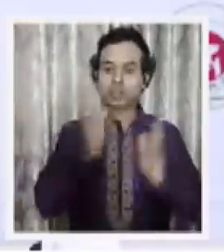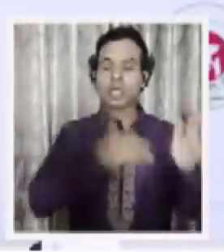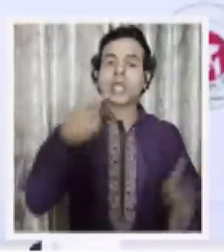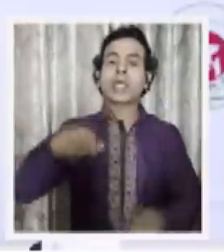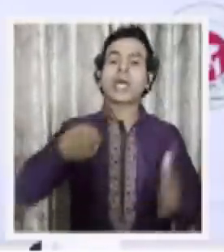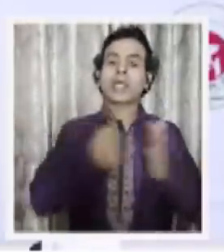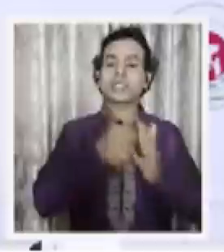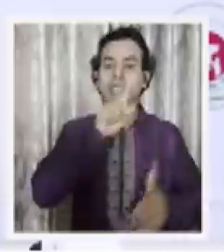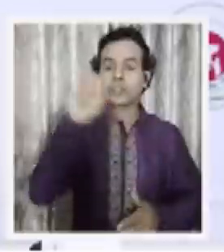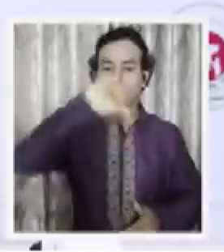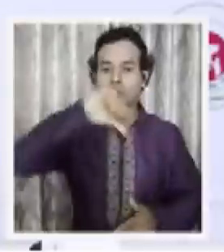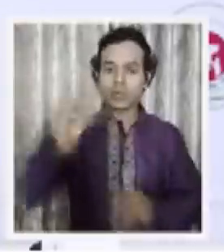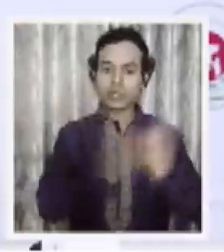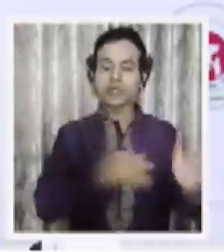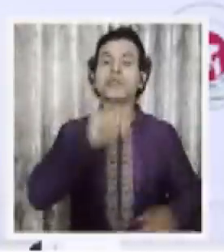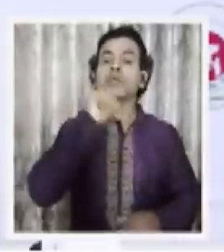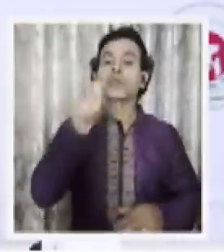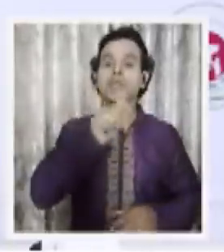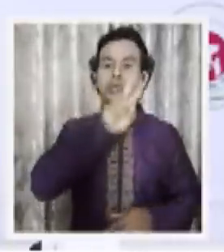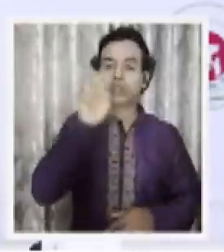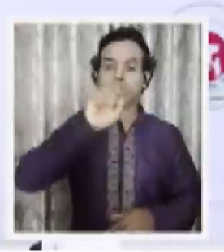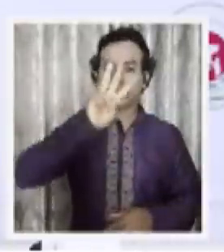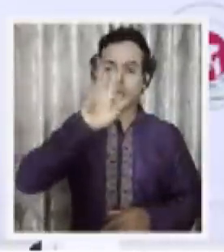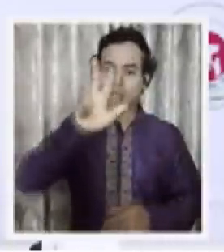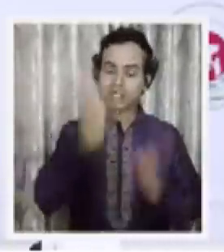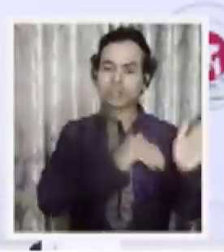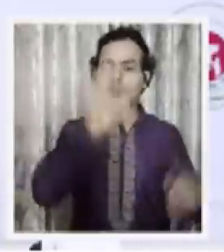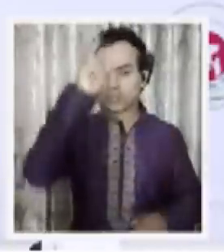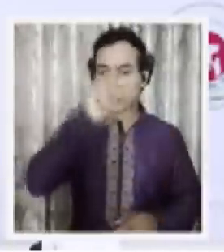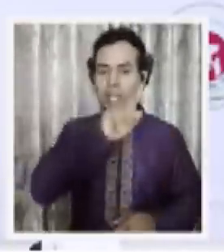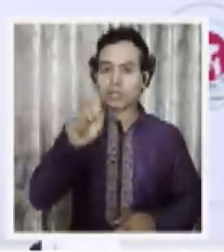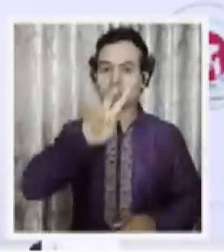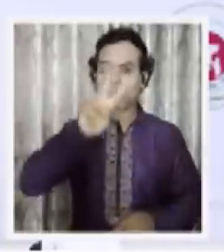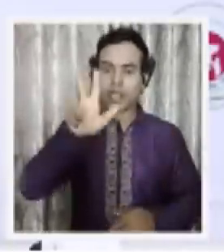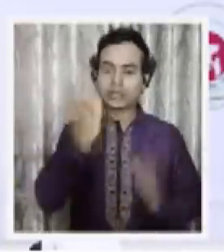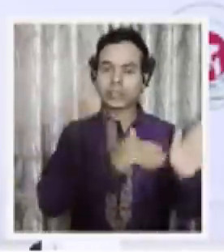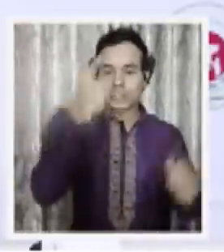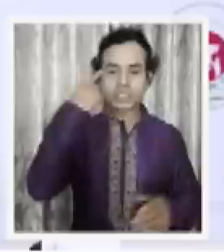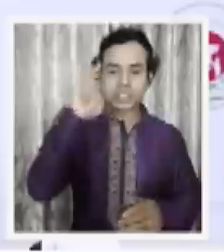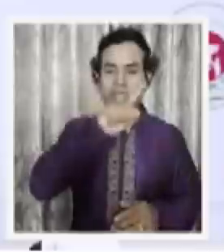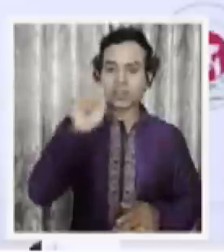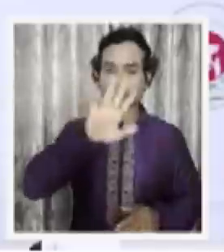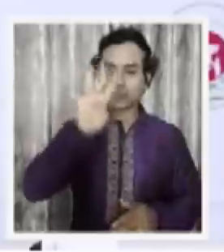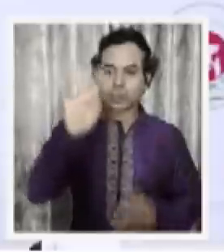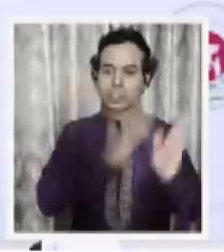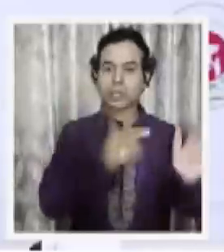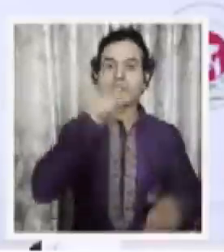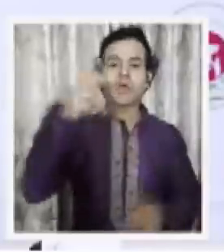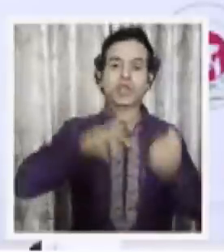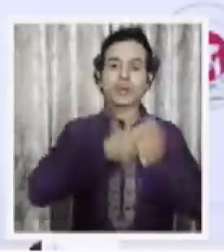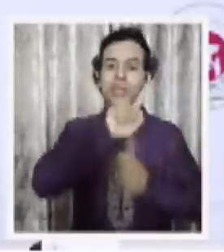1,567 জন, চট্টগ্রাম 784 জন, রাজশাহী 199 জন, খুলনা 238 জন, বরিশাল 128 জন,